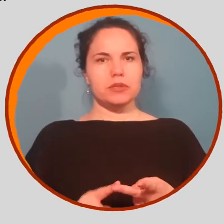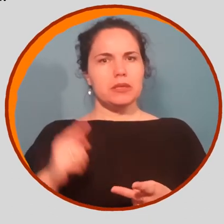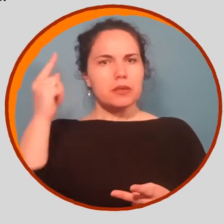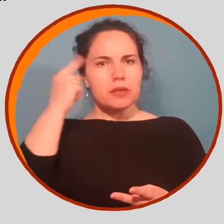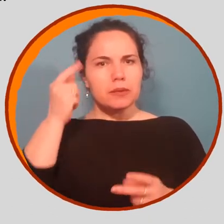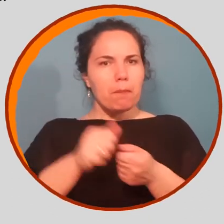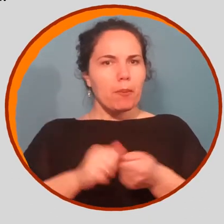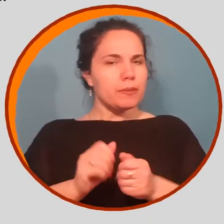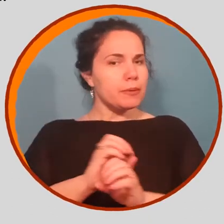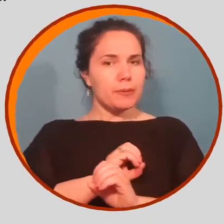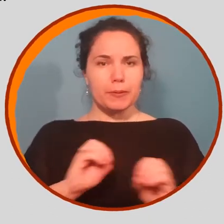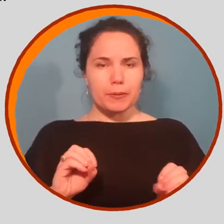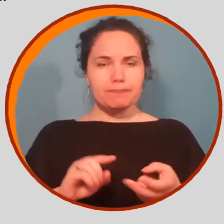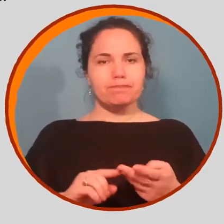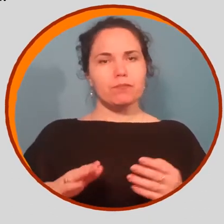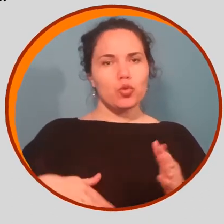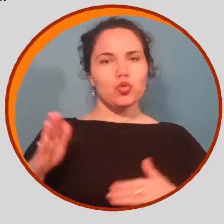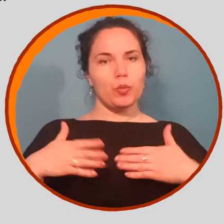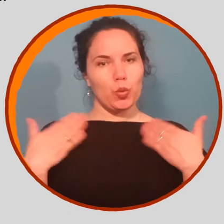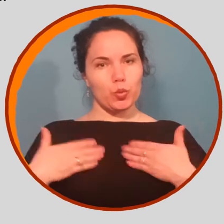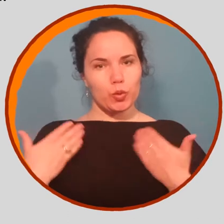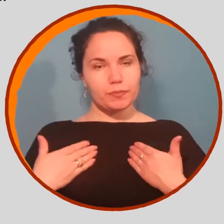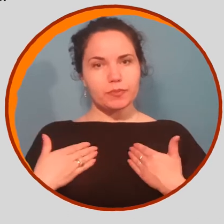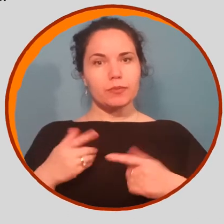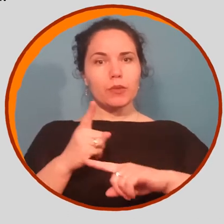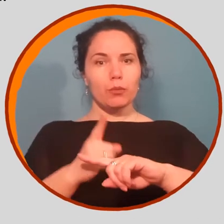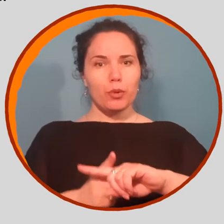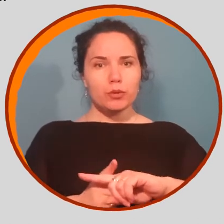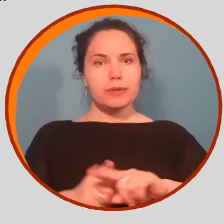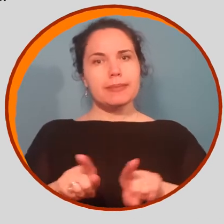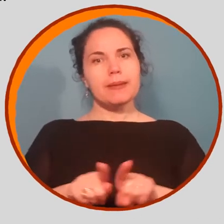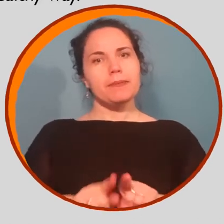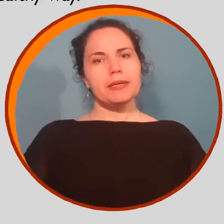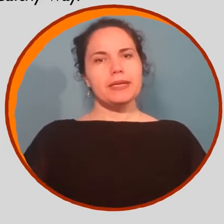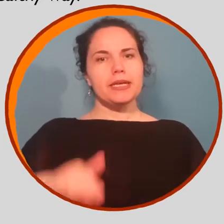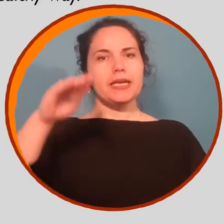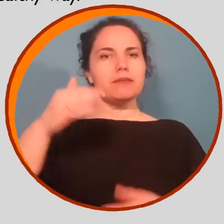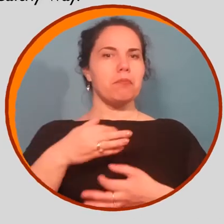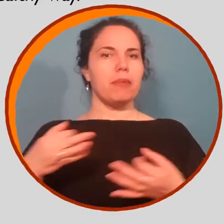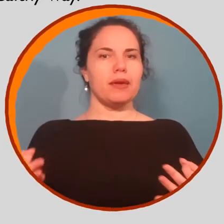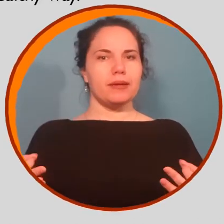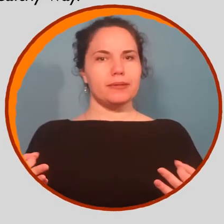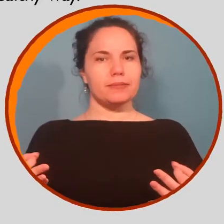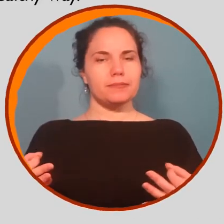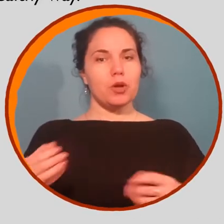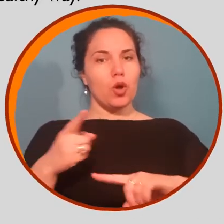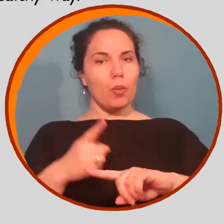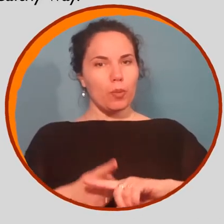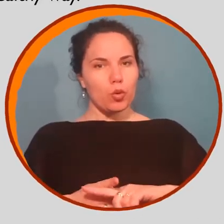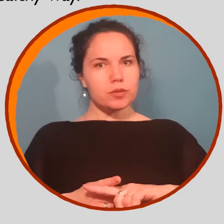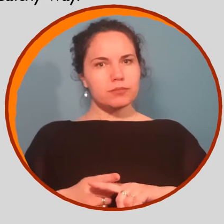ngushtë, një shoqe të ngushtë, një grup të ngushtë shoqëror, kanë një rritje të sistemit imunitar, kanë një vetvlerësim shumë më të